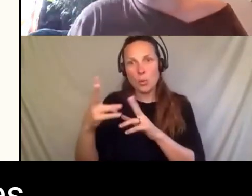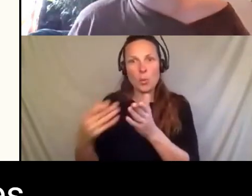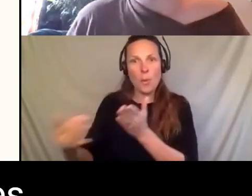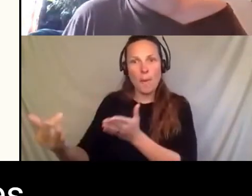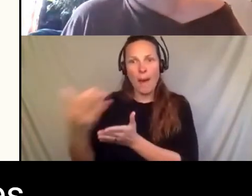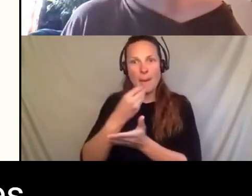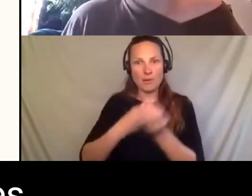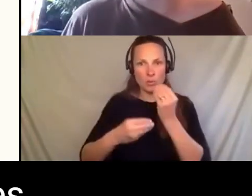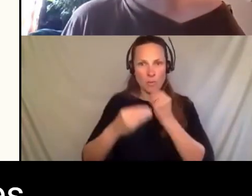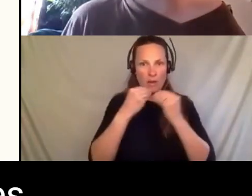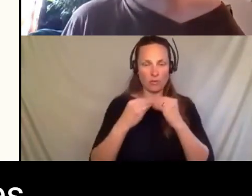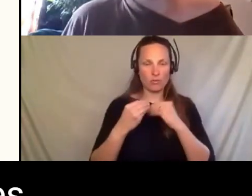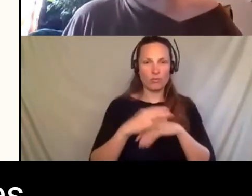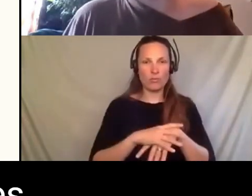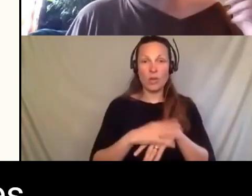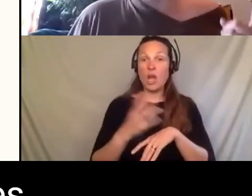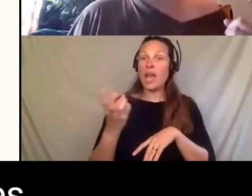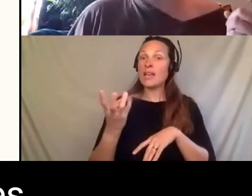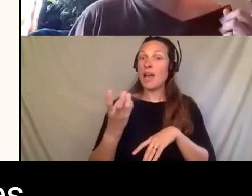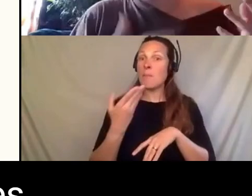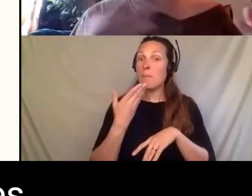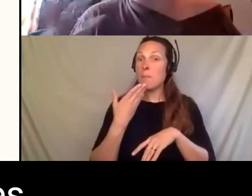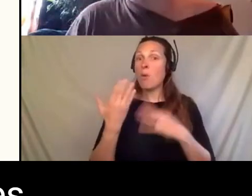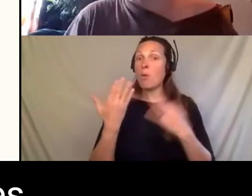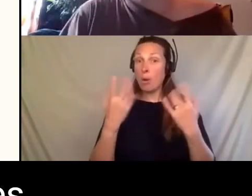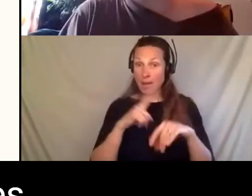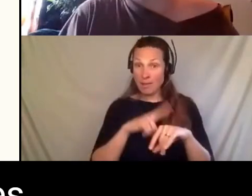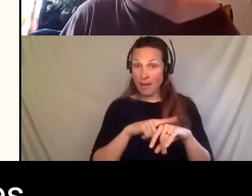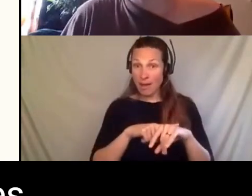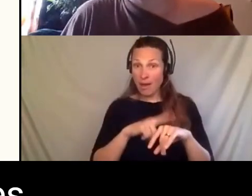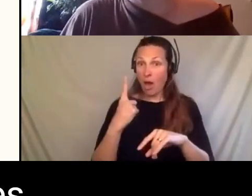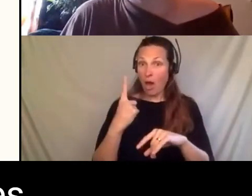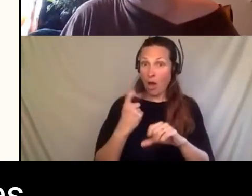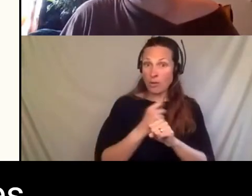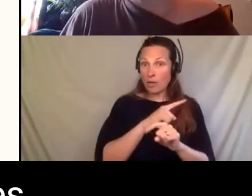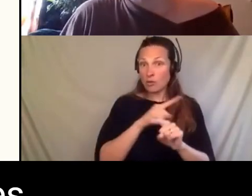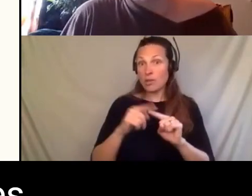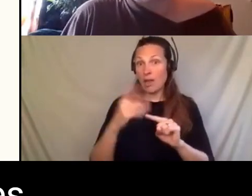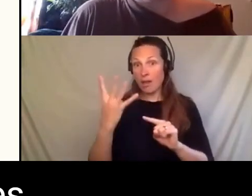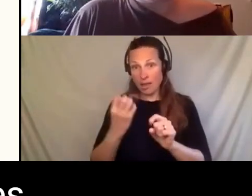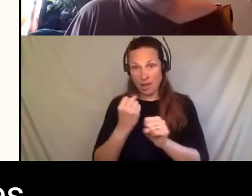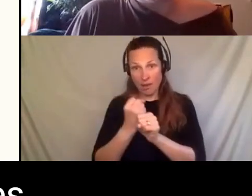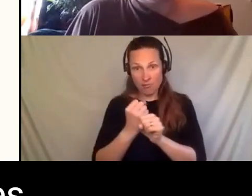Et la durée de vie des semences, c'est de 1 an à 4 ans.